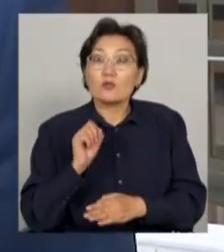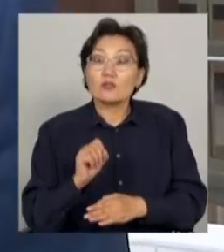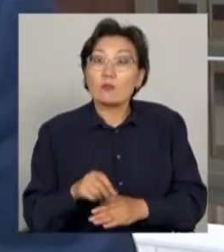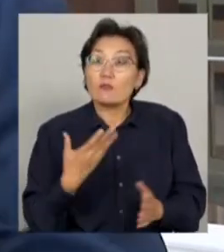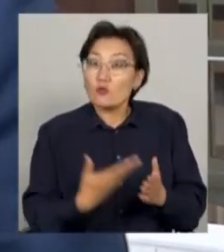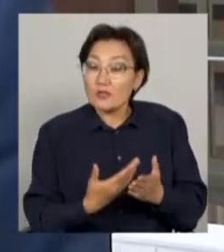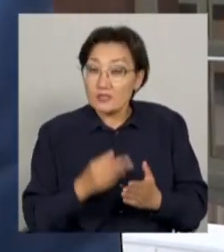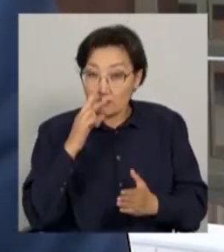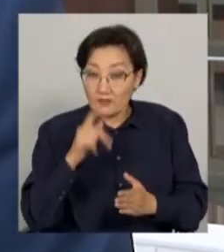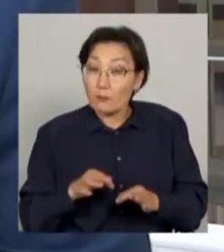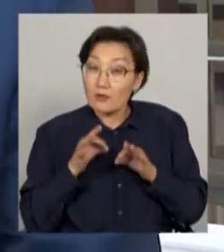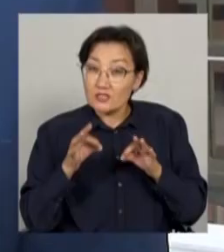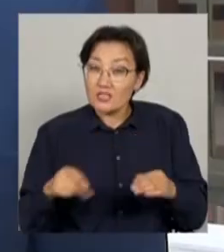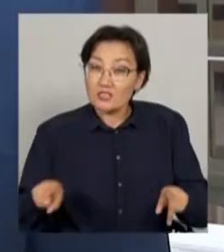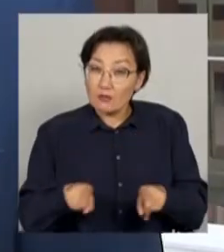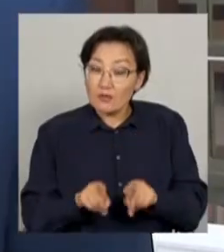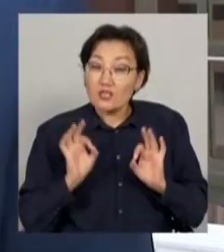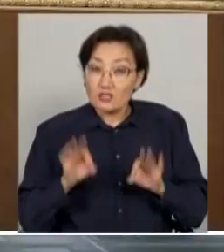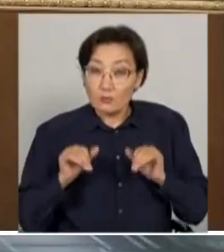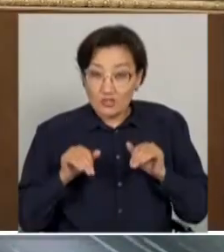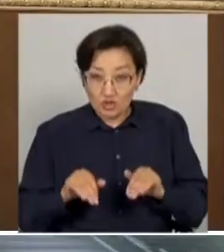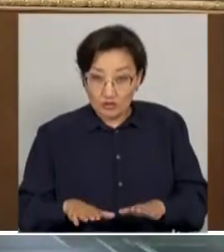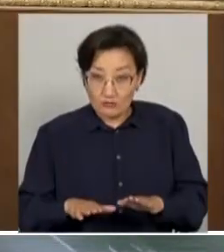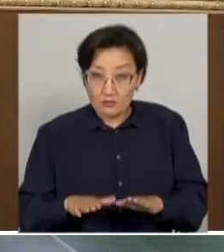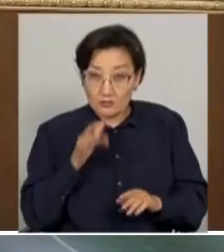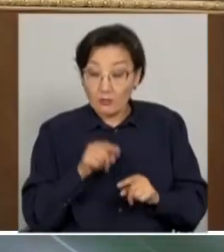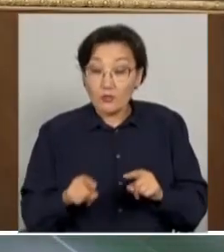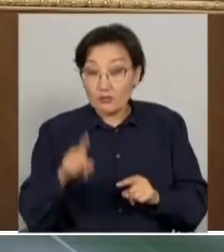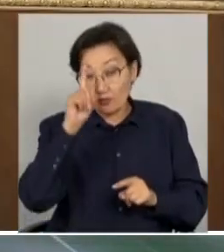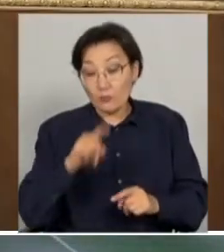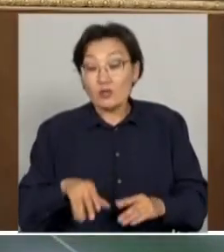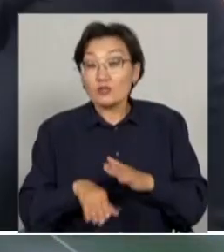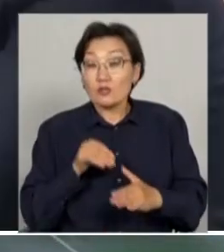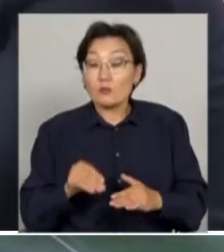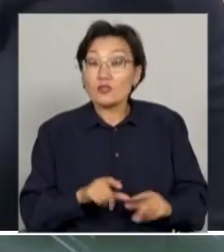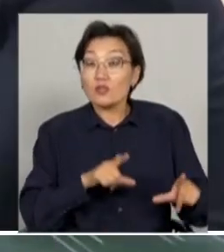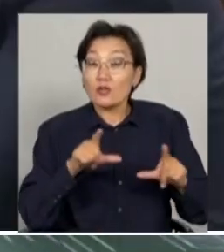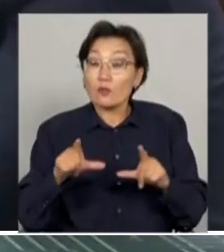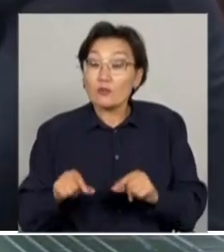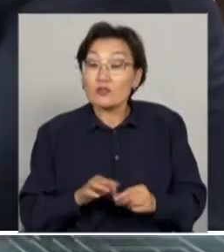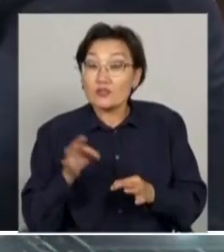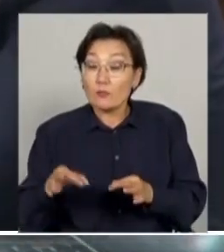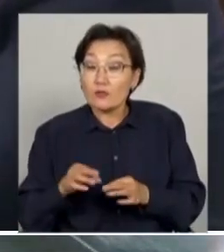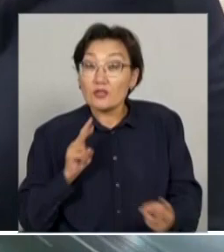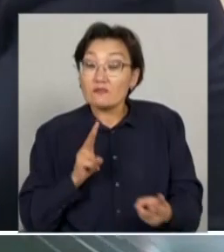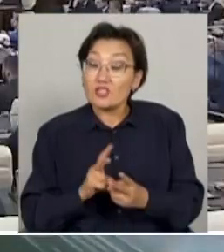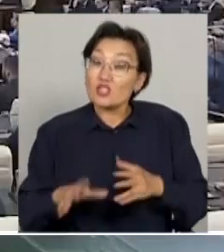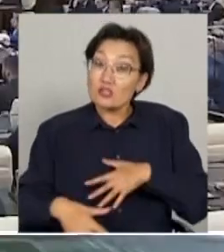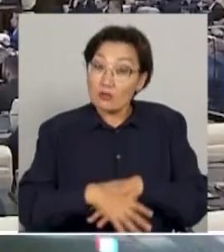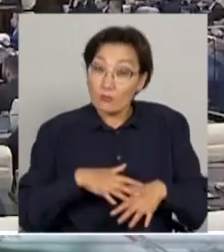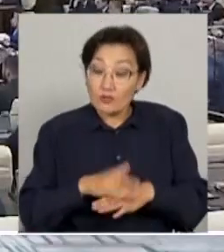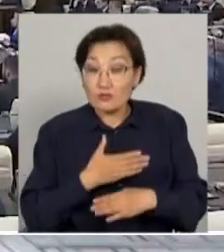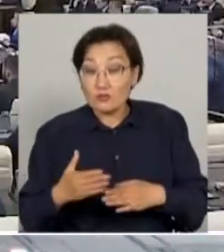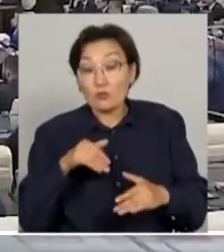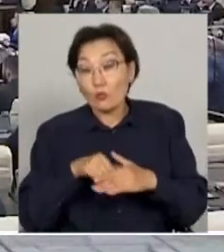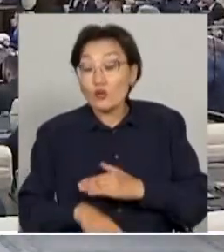ошибки, подсказывать какие-то правильные шаги. В течение месяца депутаты будут ездить по регионам, встречаться с населением, затем уйдут